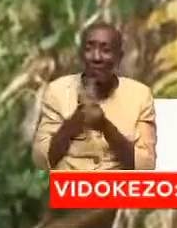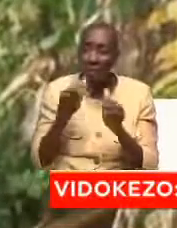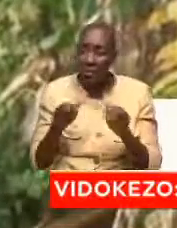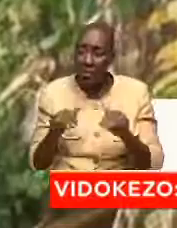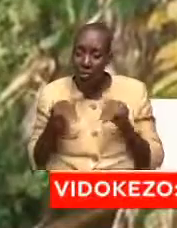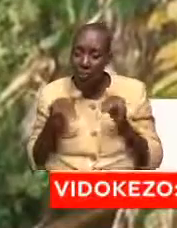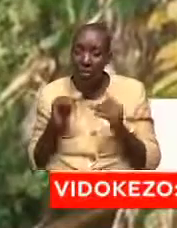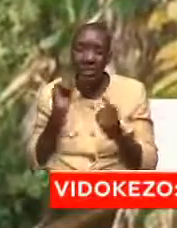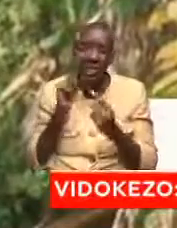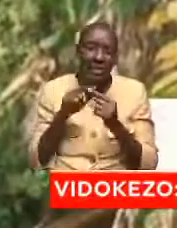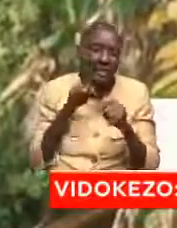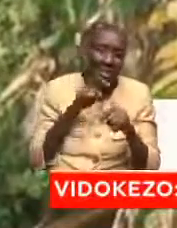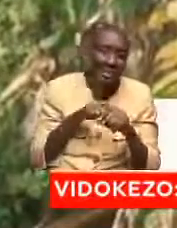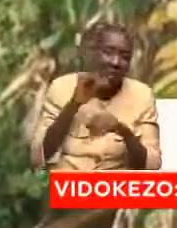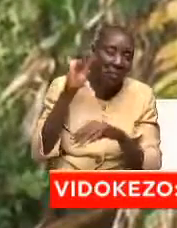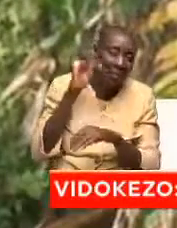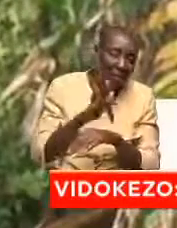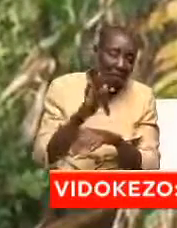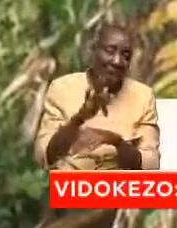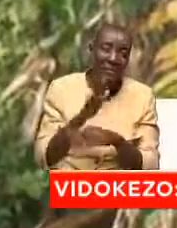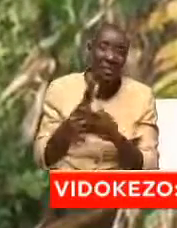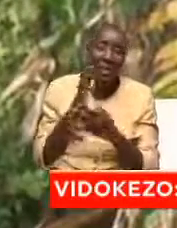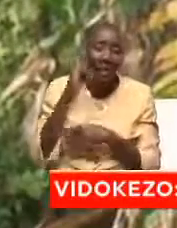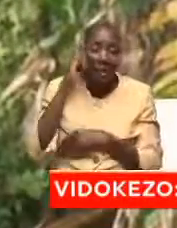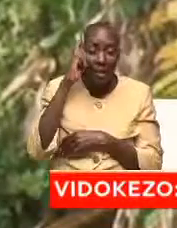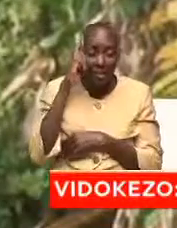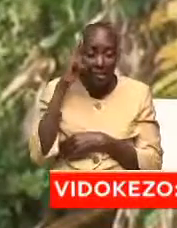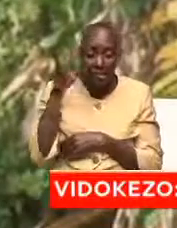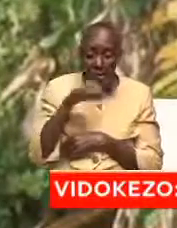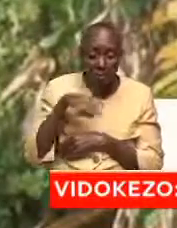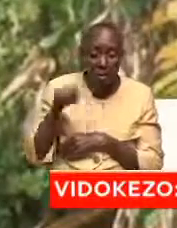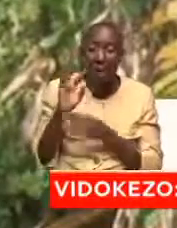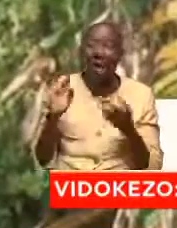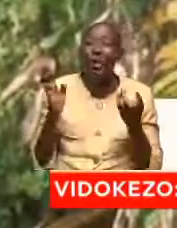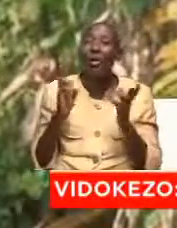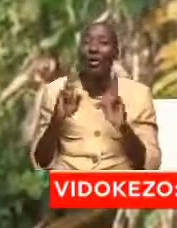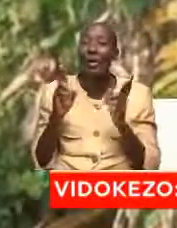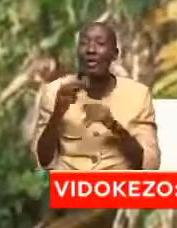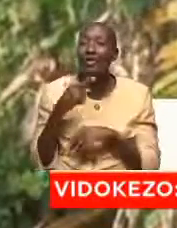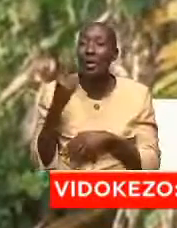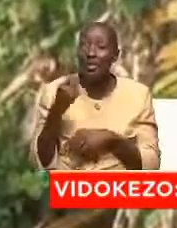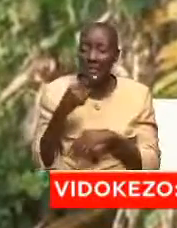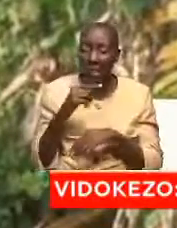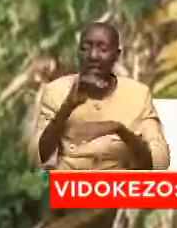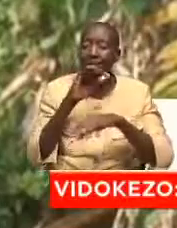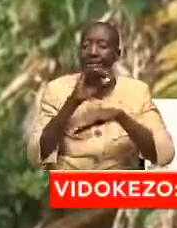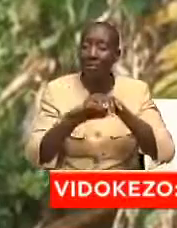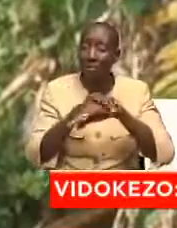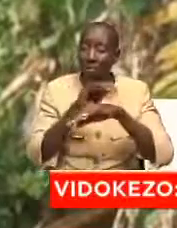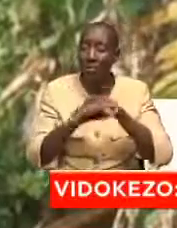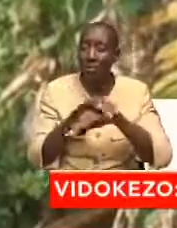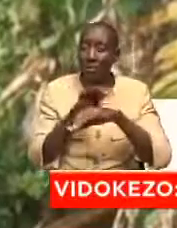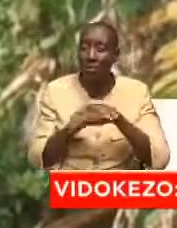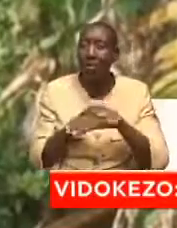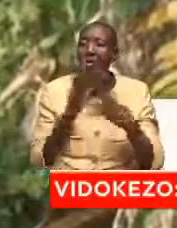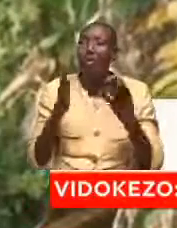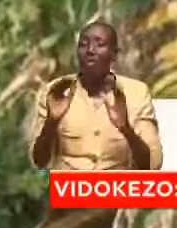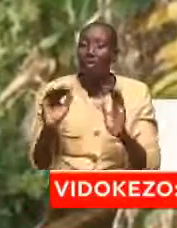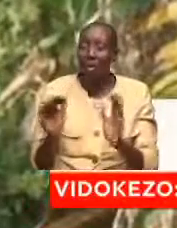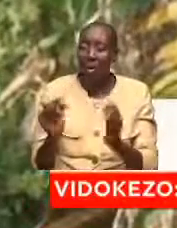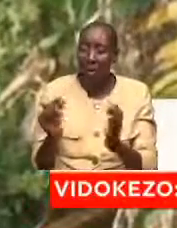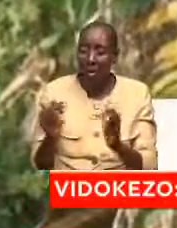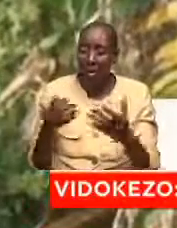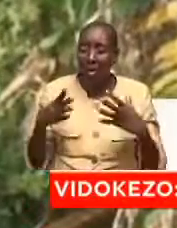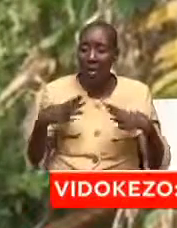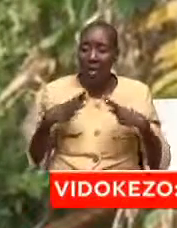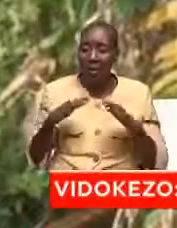kutufikia ili uweze kutumaliza. Na ndio kwa sababu kama shirika tumejitolea, tukasema kwamba ni vizuri tuweze kutia moyo watu kwamba